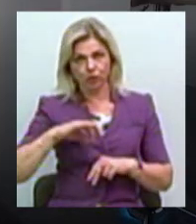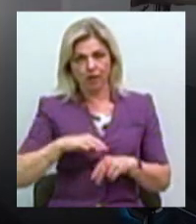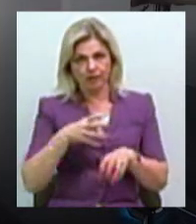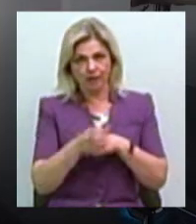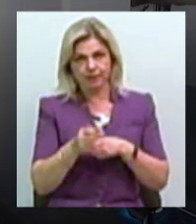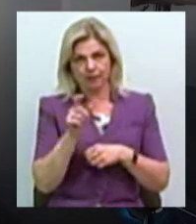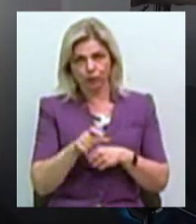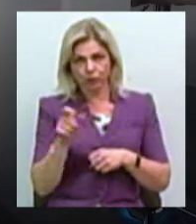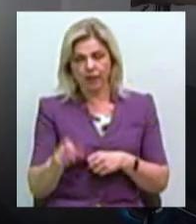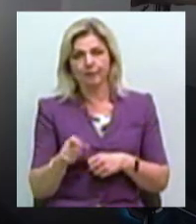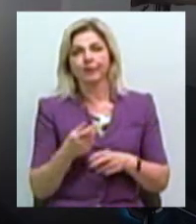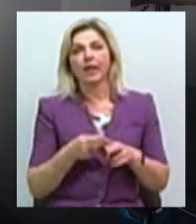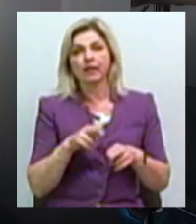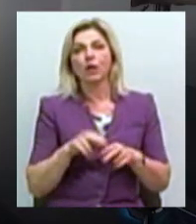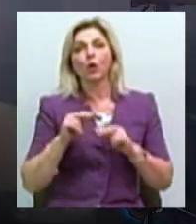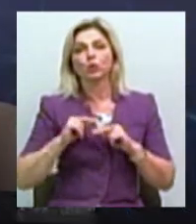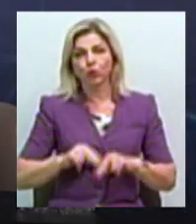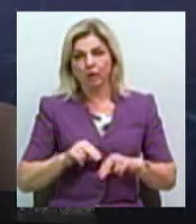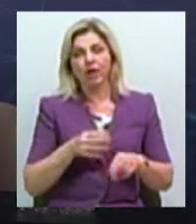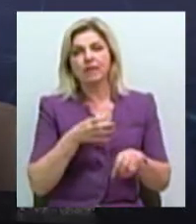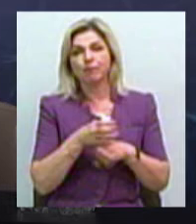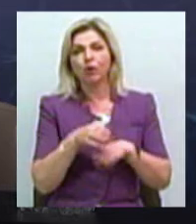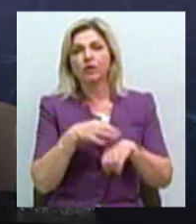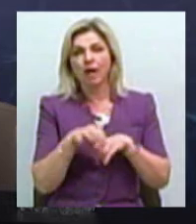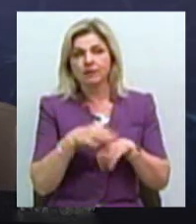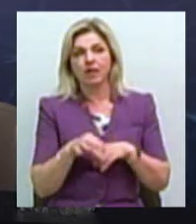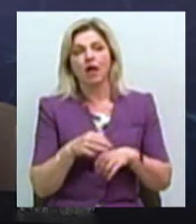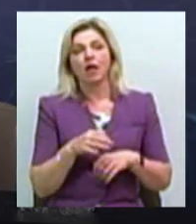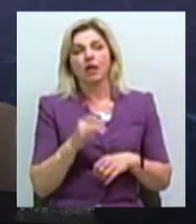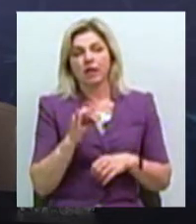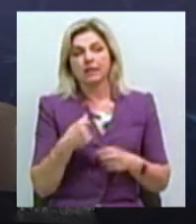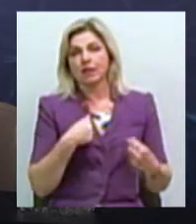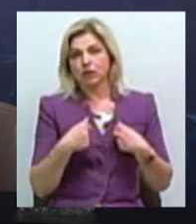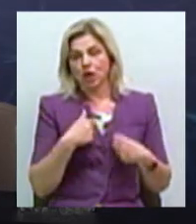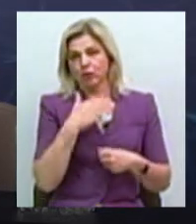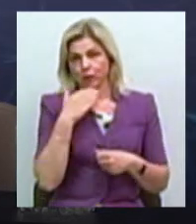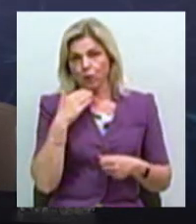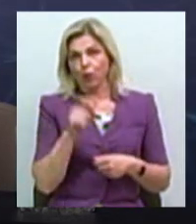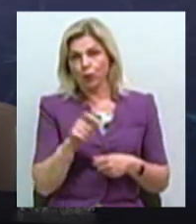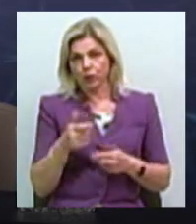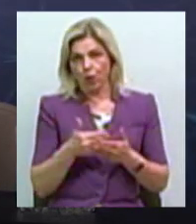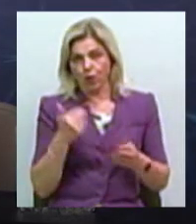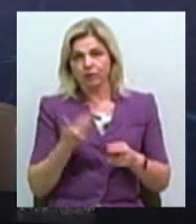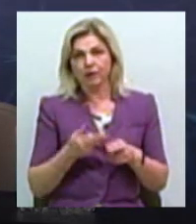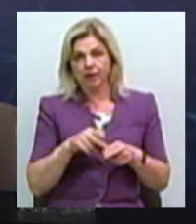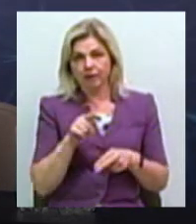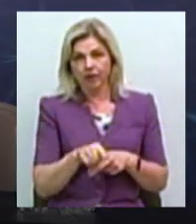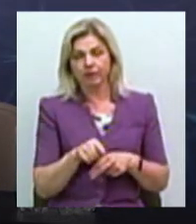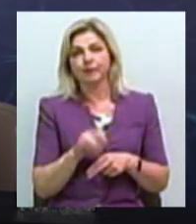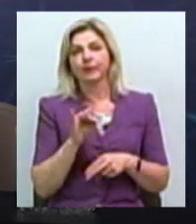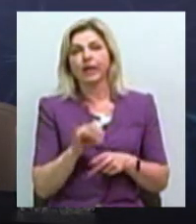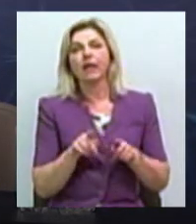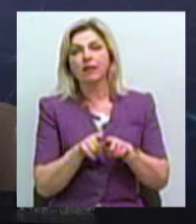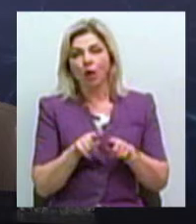скажімо так, експлуатації, да, він збільшується, кількість осіб, які страждають саме від нього. Також одним із видів торгівлі людьми є